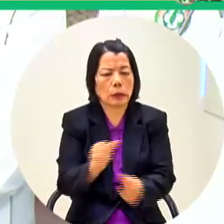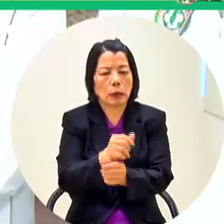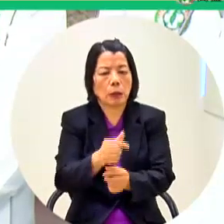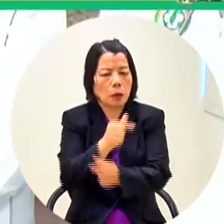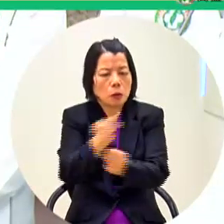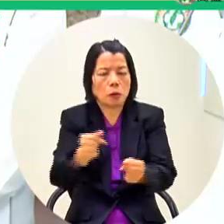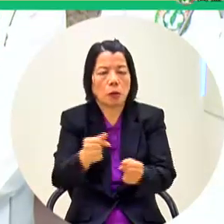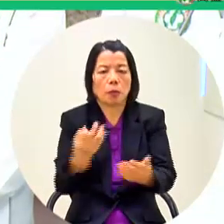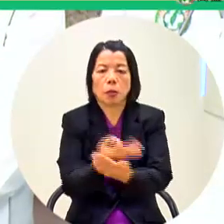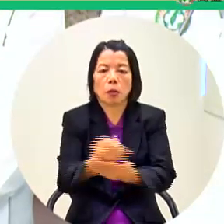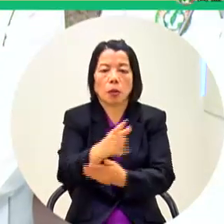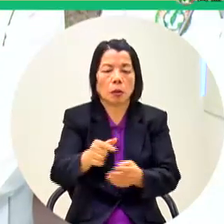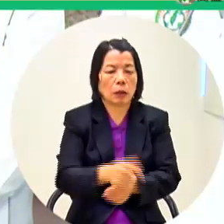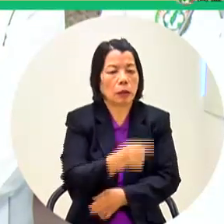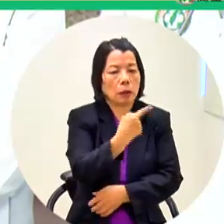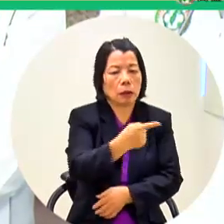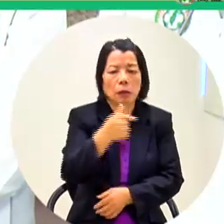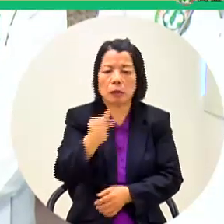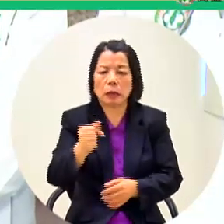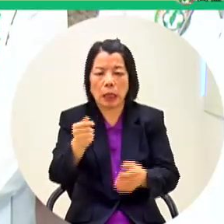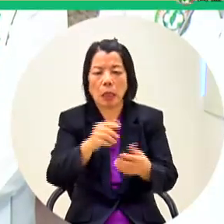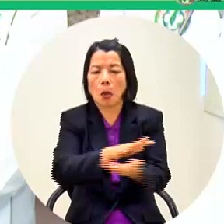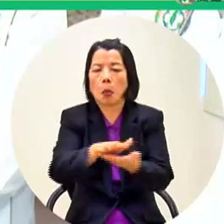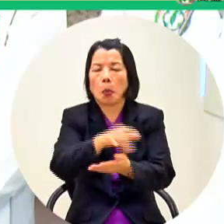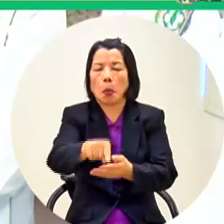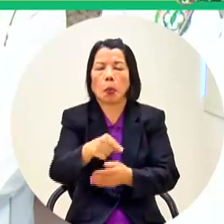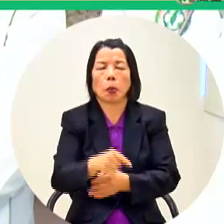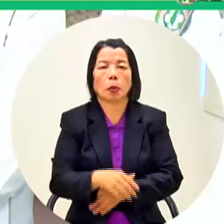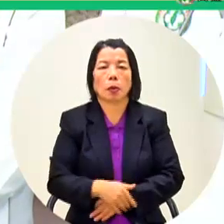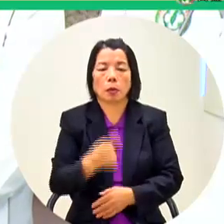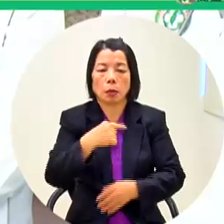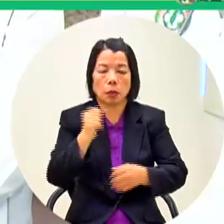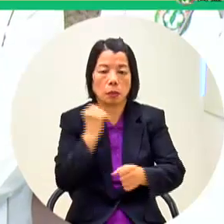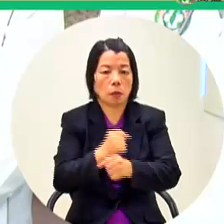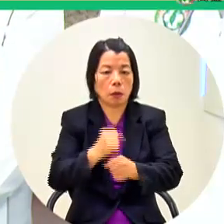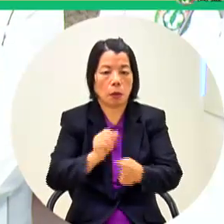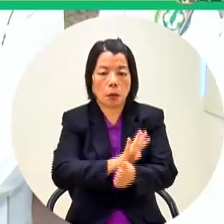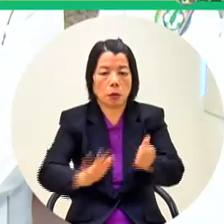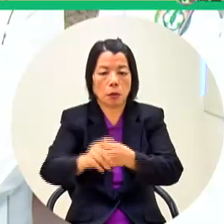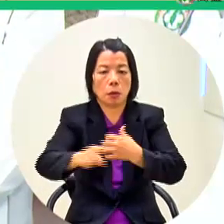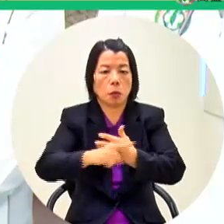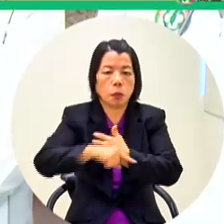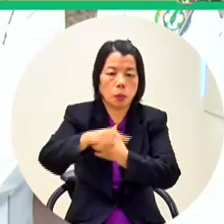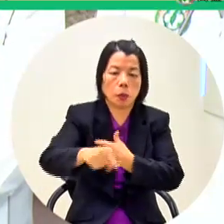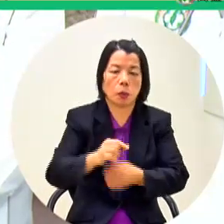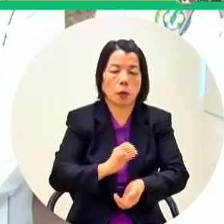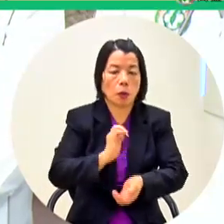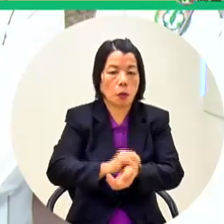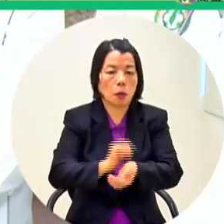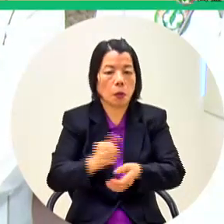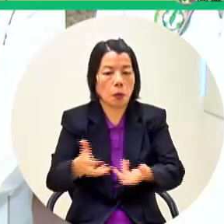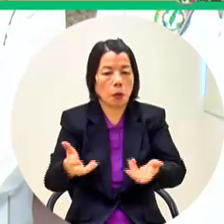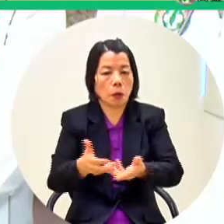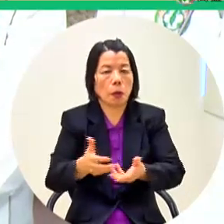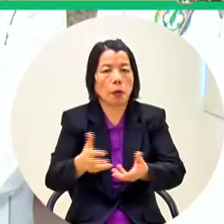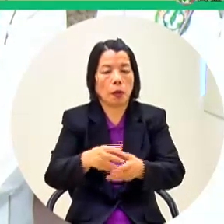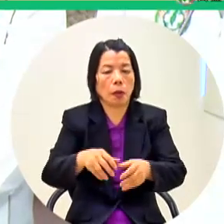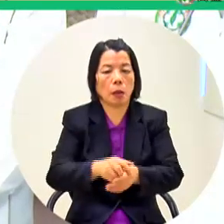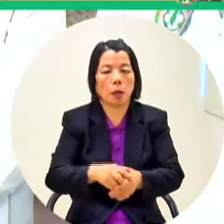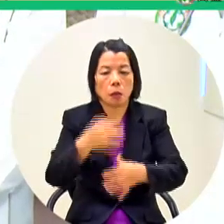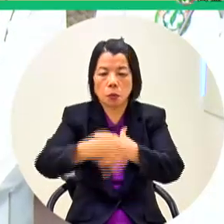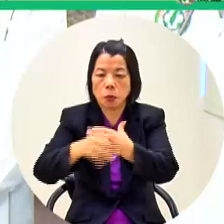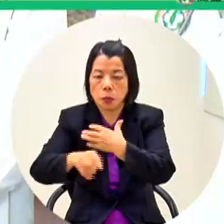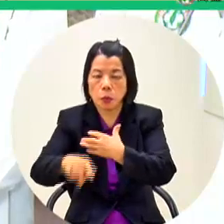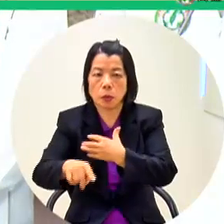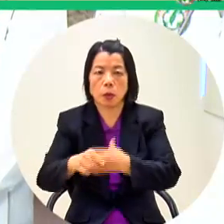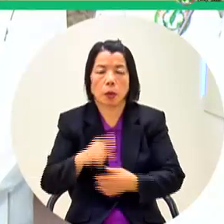伪阴性更严重。你真要制造恐慌、医疗破口？现阶段的特